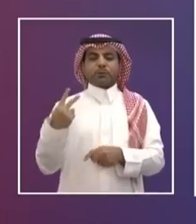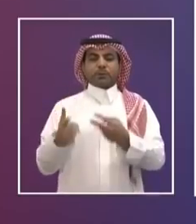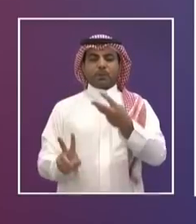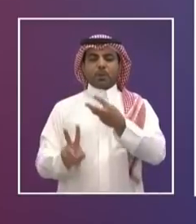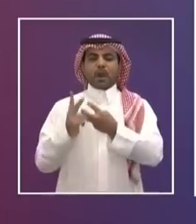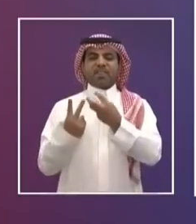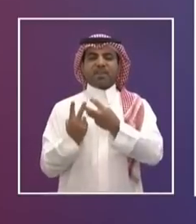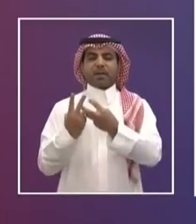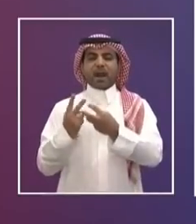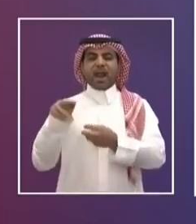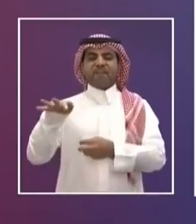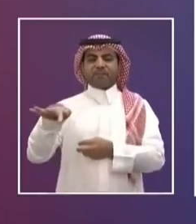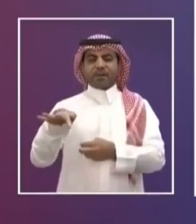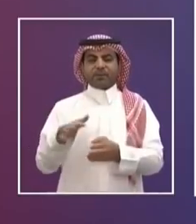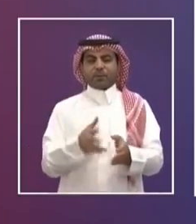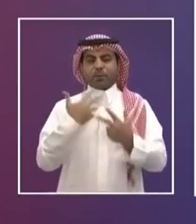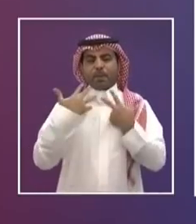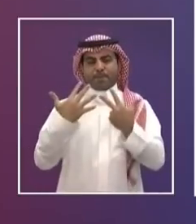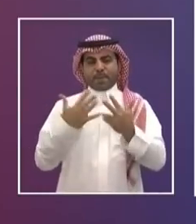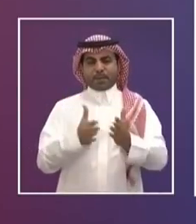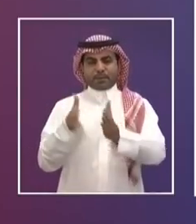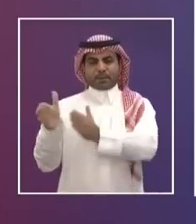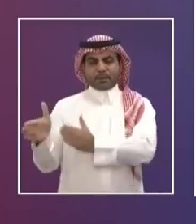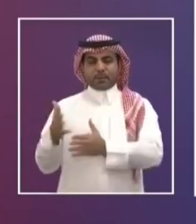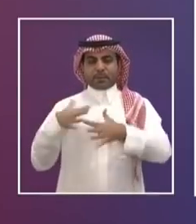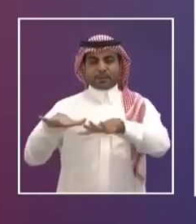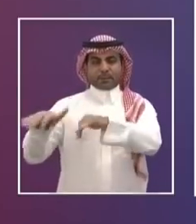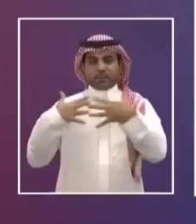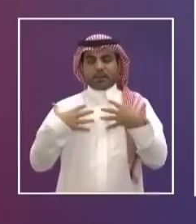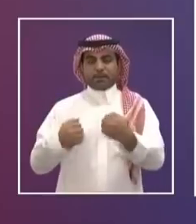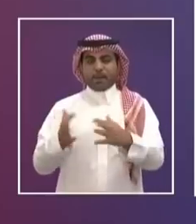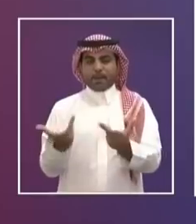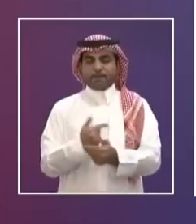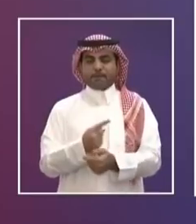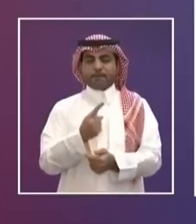237,803 حالة مؤكدة، من بين هذه الحالات حالات التعافي